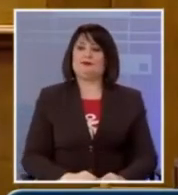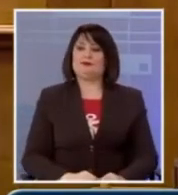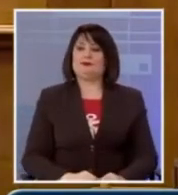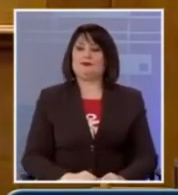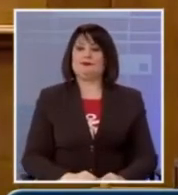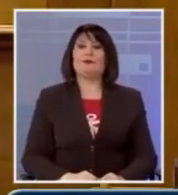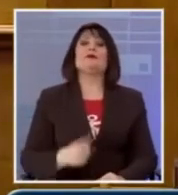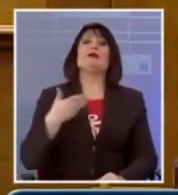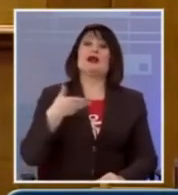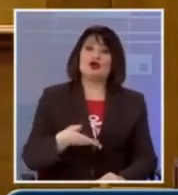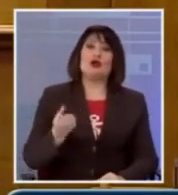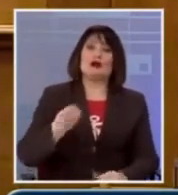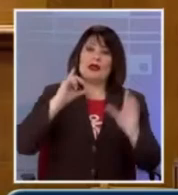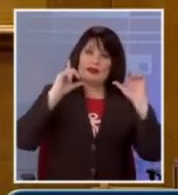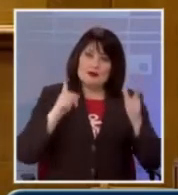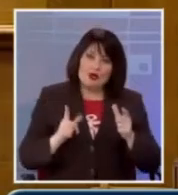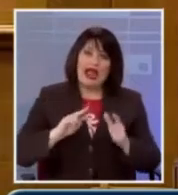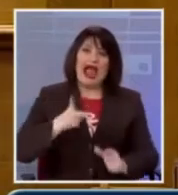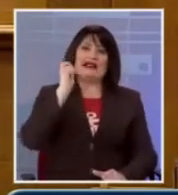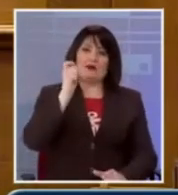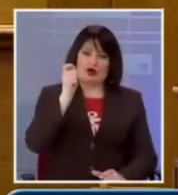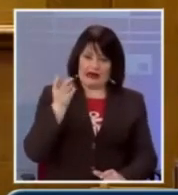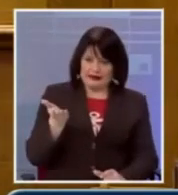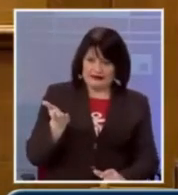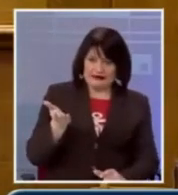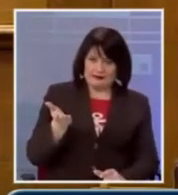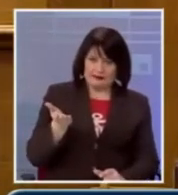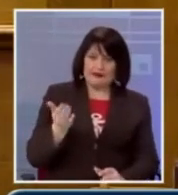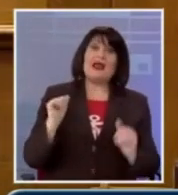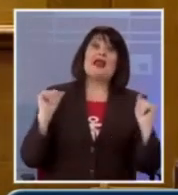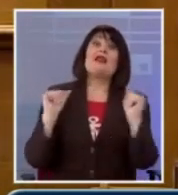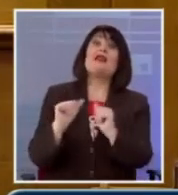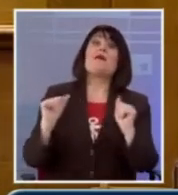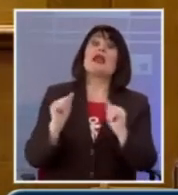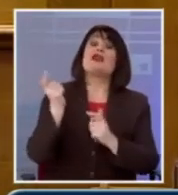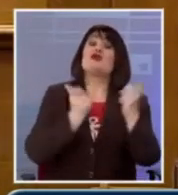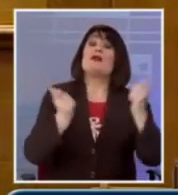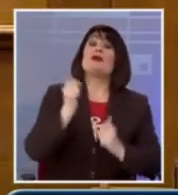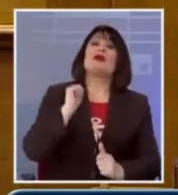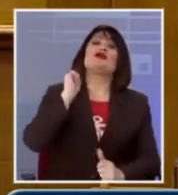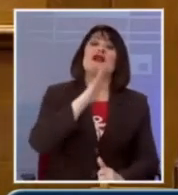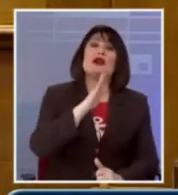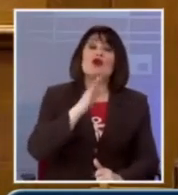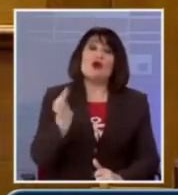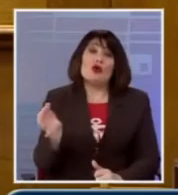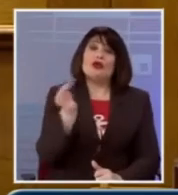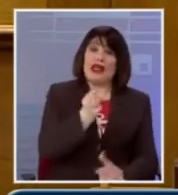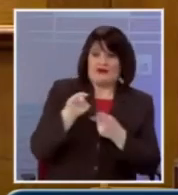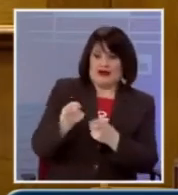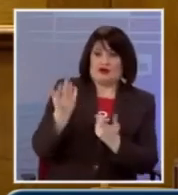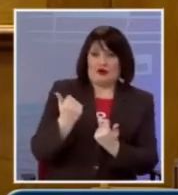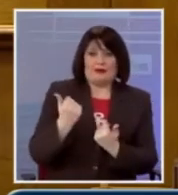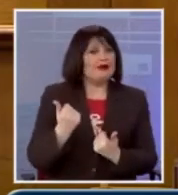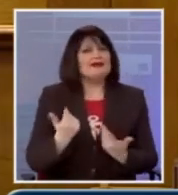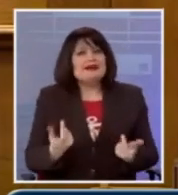Τώρα που η Νέα Δημοκρατία είναι στην αντιπολίτευση και δεν υφίσταται πιέσεις από δανειστές, δεν υπάρχει το επιχείρημα του εκβιασμού.